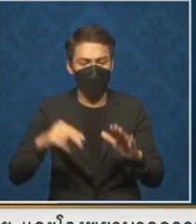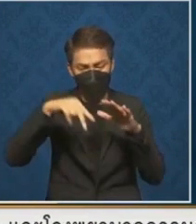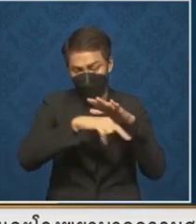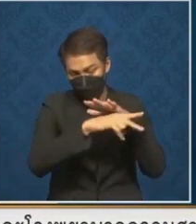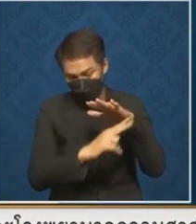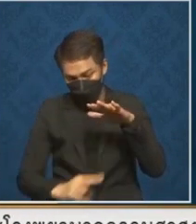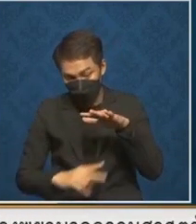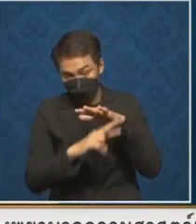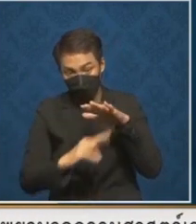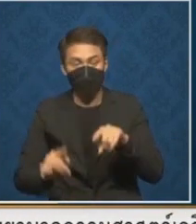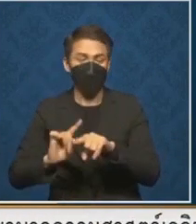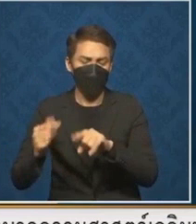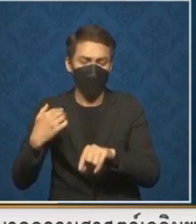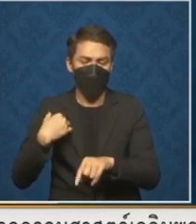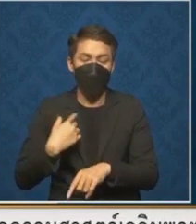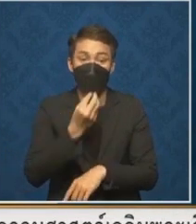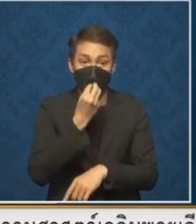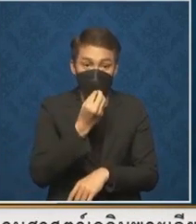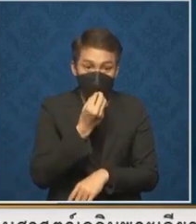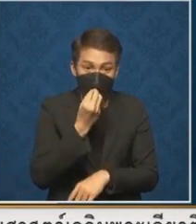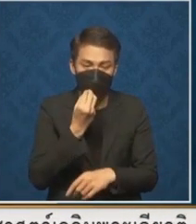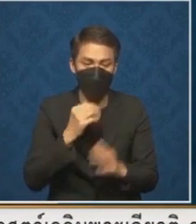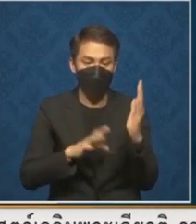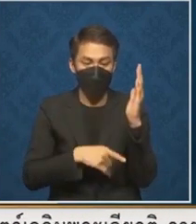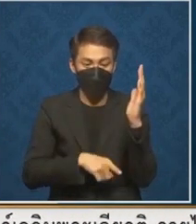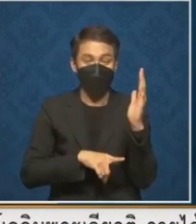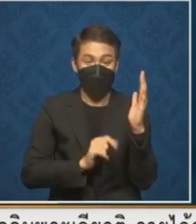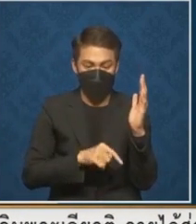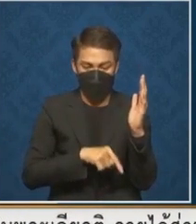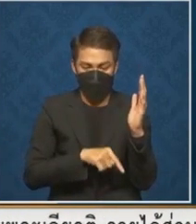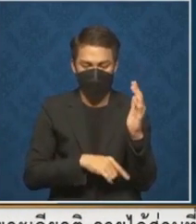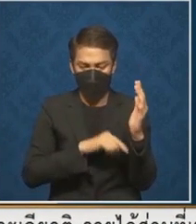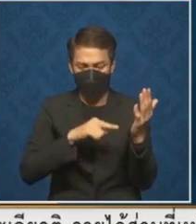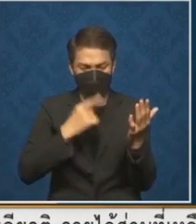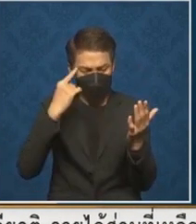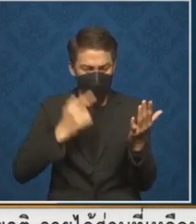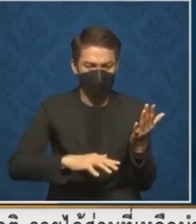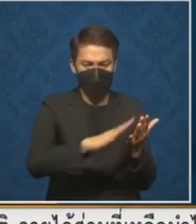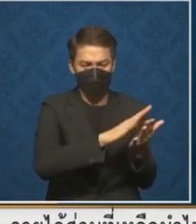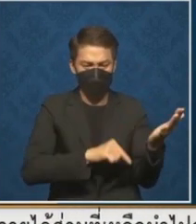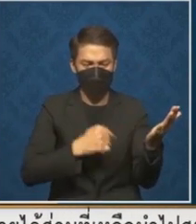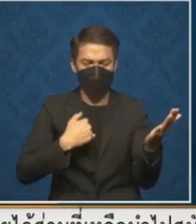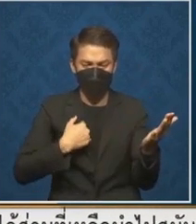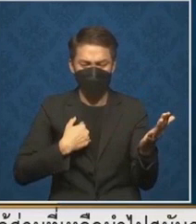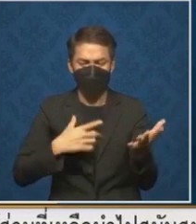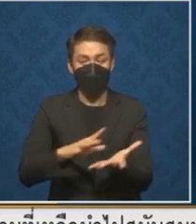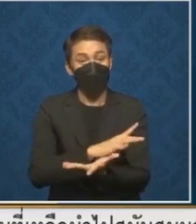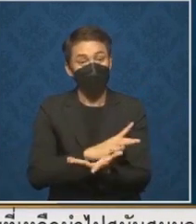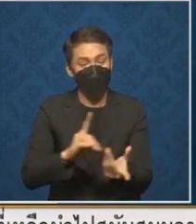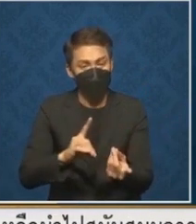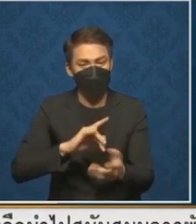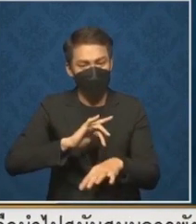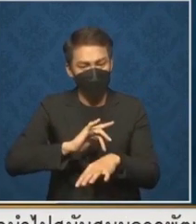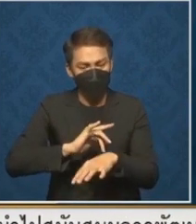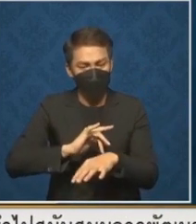ำน้ำทั่วโลกเรามีอาหาร ต้บอกวาอาหารขปัตตนีเนี่ยผมเชื่อว่าในพืนที่ประเทศไทยไม่มีขนกธมียไหน